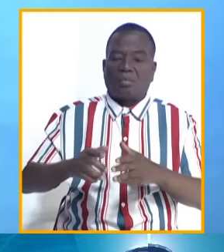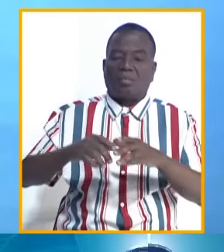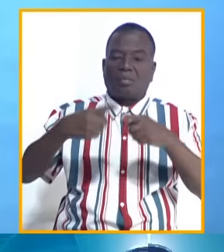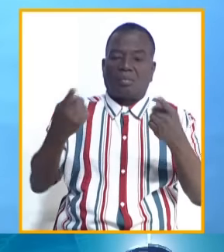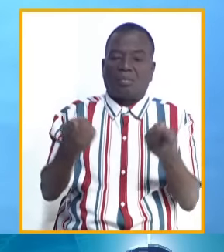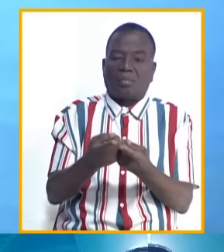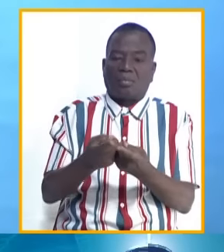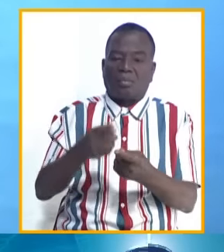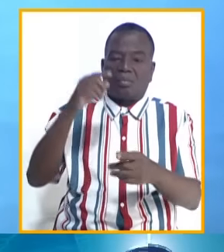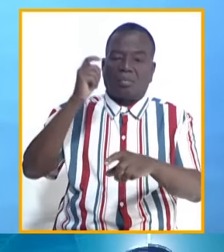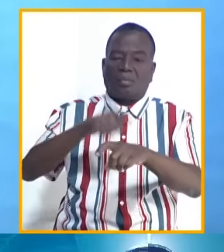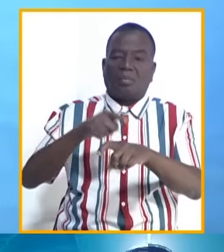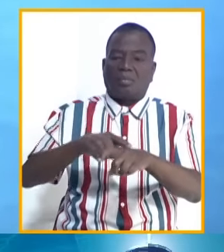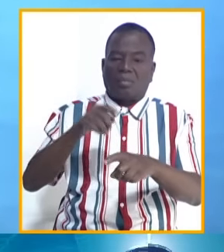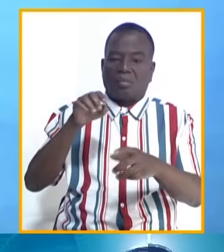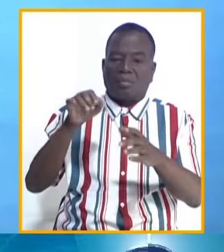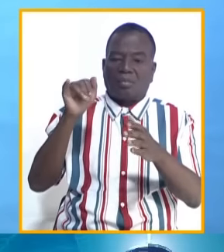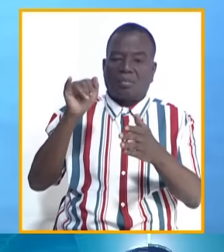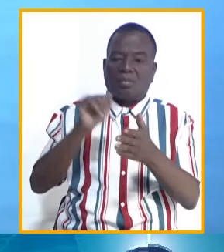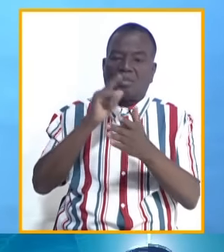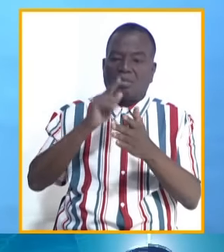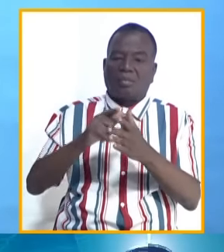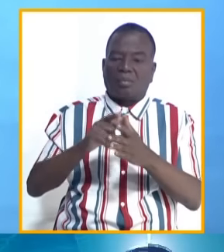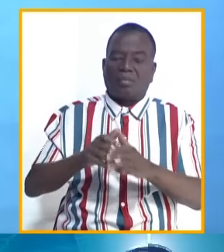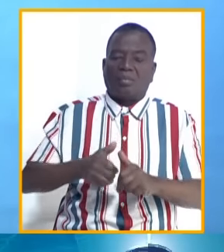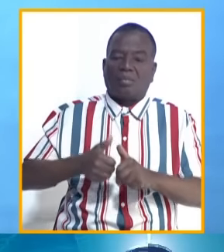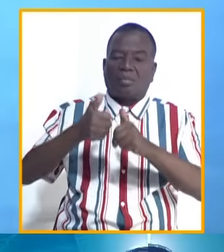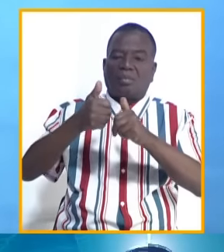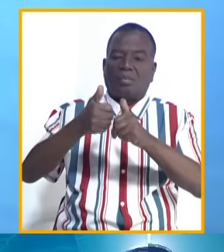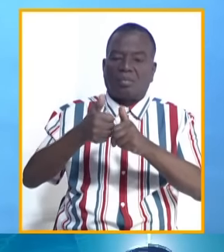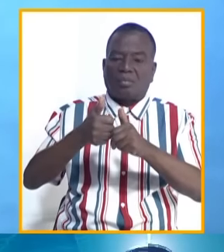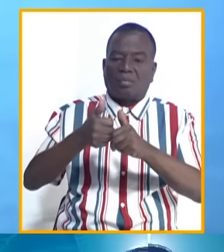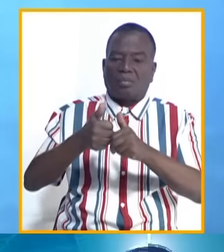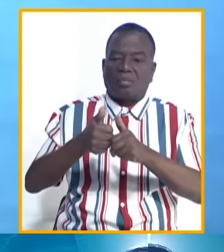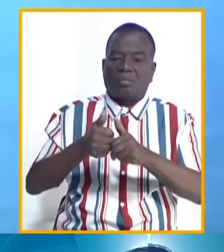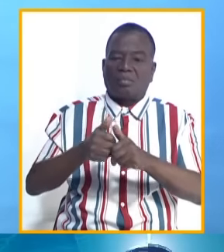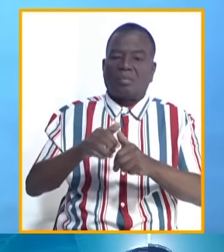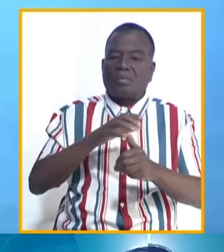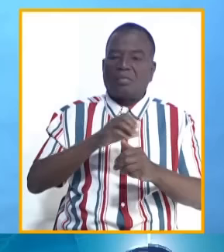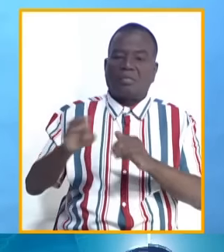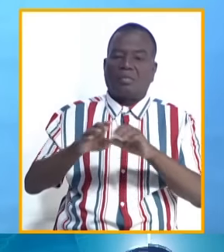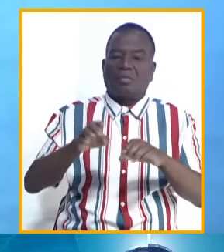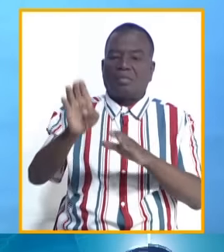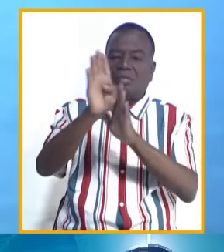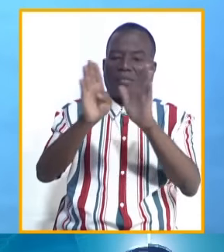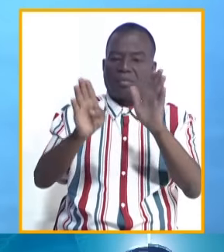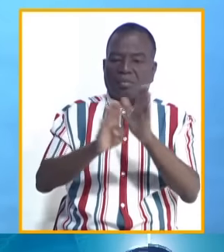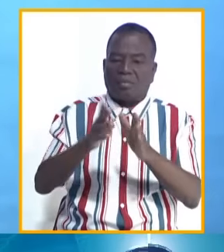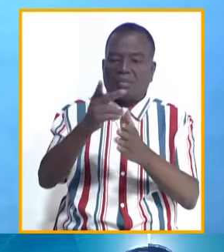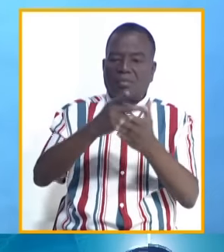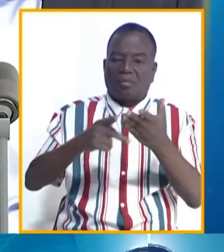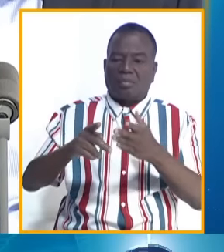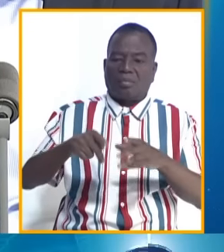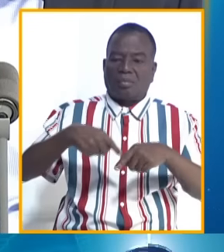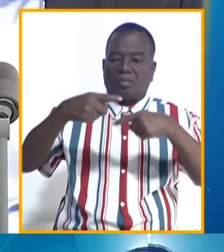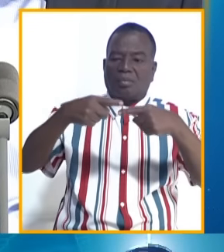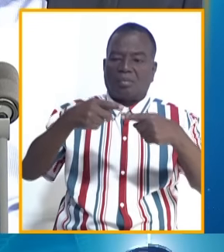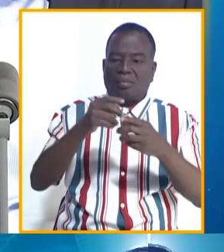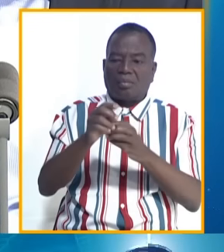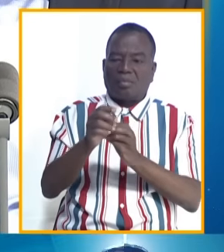donc sinon dans le district autonome d'Abidjan. Eh bien, après les phases de poule, l'heure était donc au bilan avec le patron du